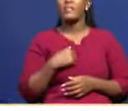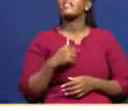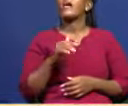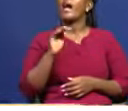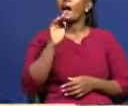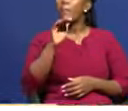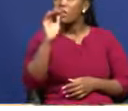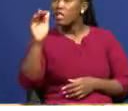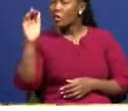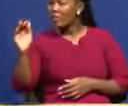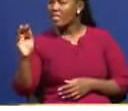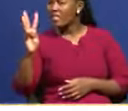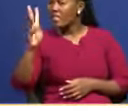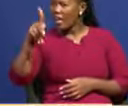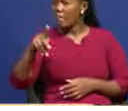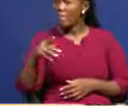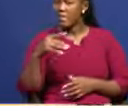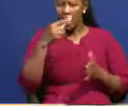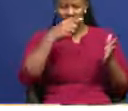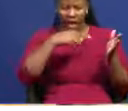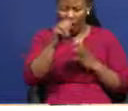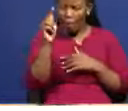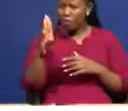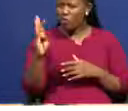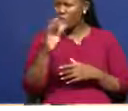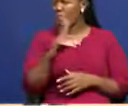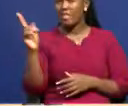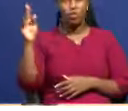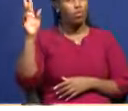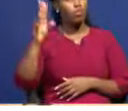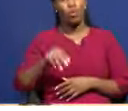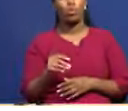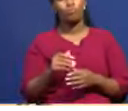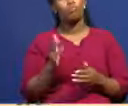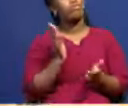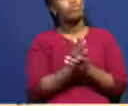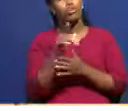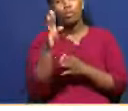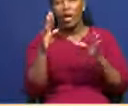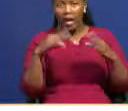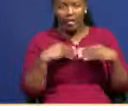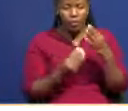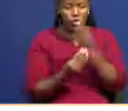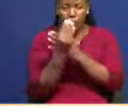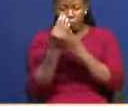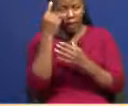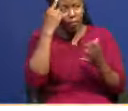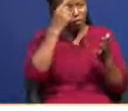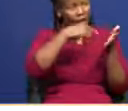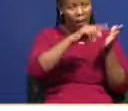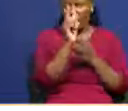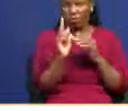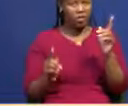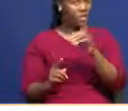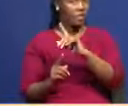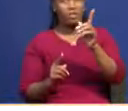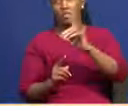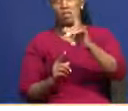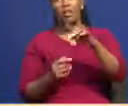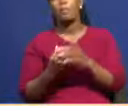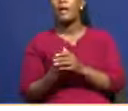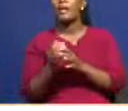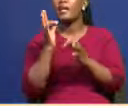tafadhali musipitishe hiyo kitu. Unajua kitu itaingia hapo kwenye musipitishe, maisha ni magumu. Ikipita hapo mkipitisha sasa watu